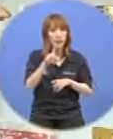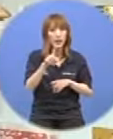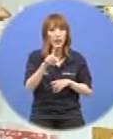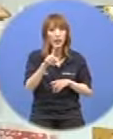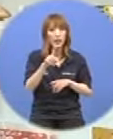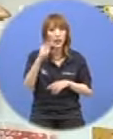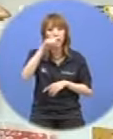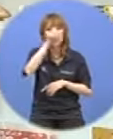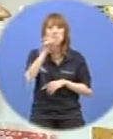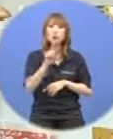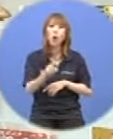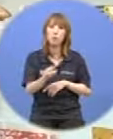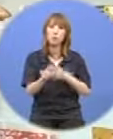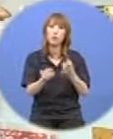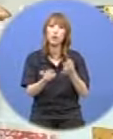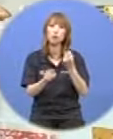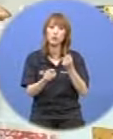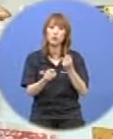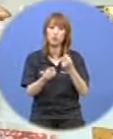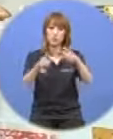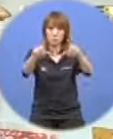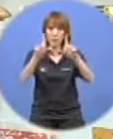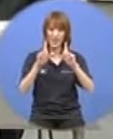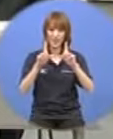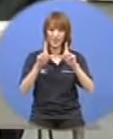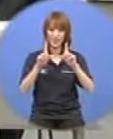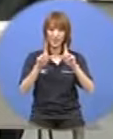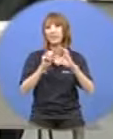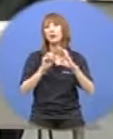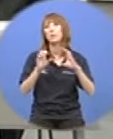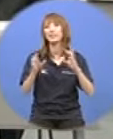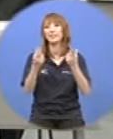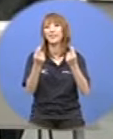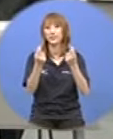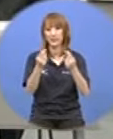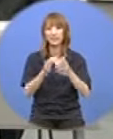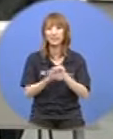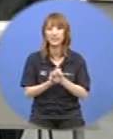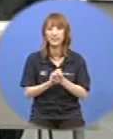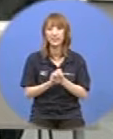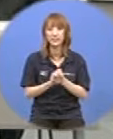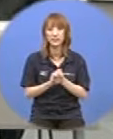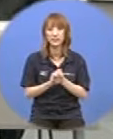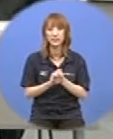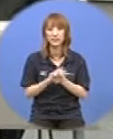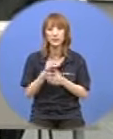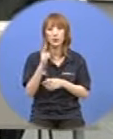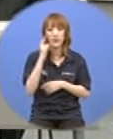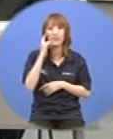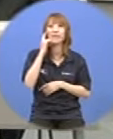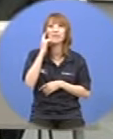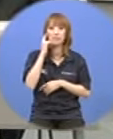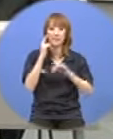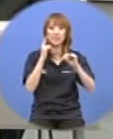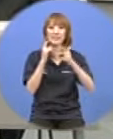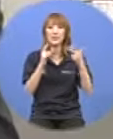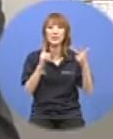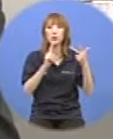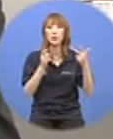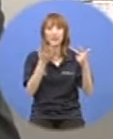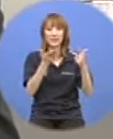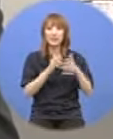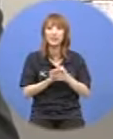に思っていることにちゃんとパンと答えてくれるコマーシャルですよね。そんな気がするんですが、知事お聞きになっていかがで